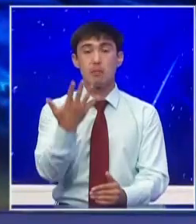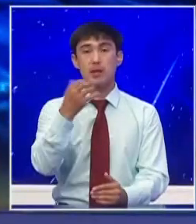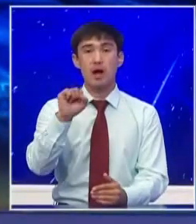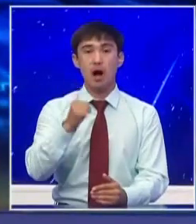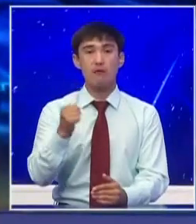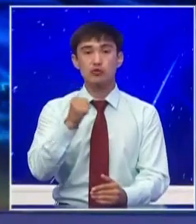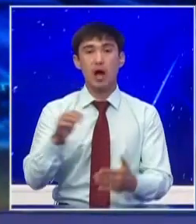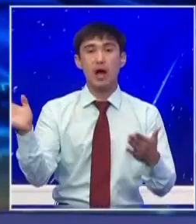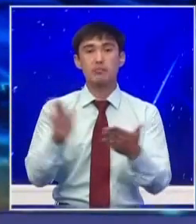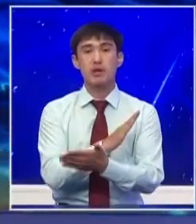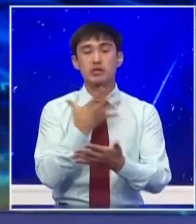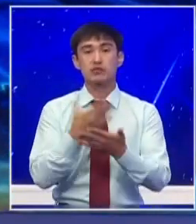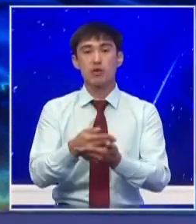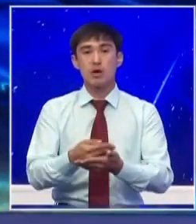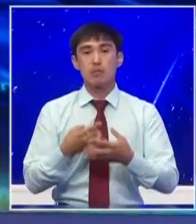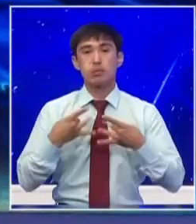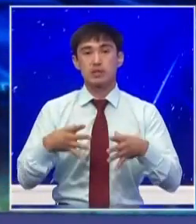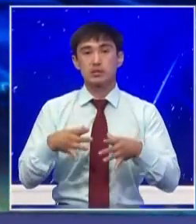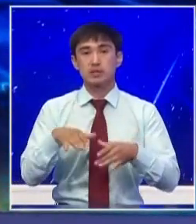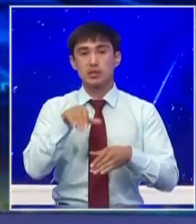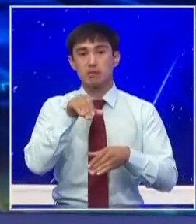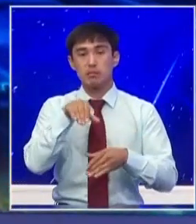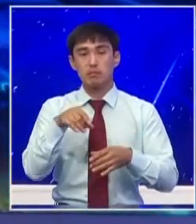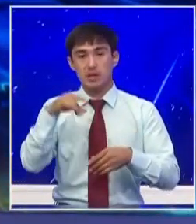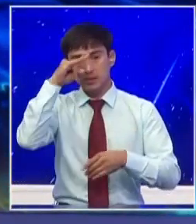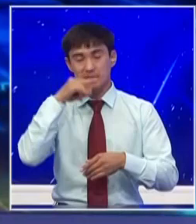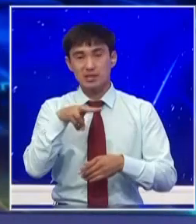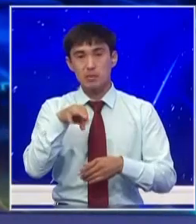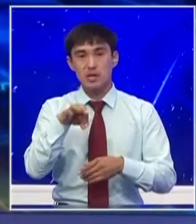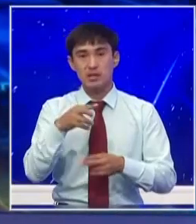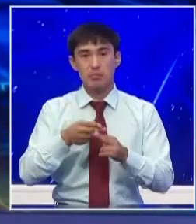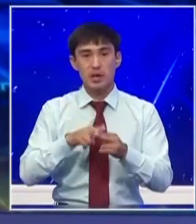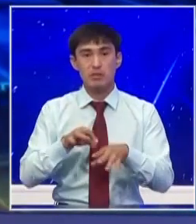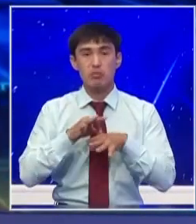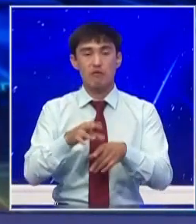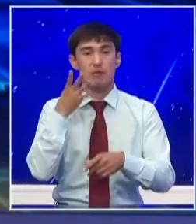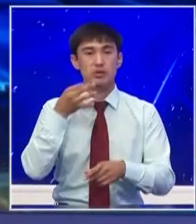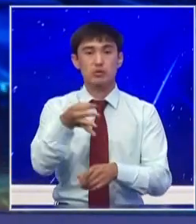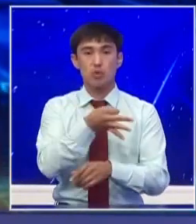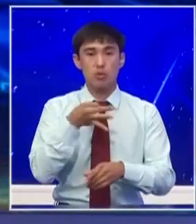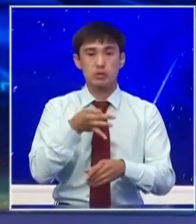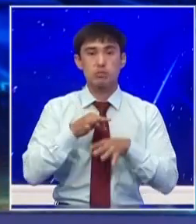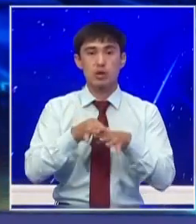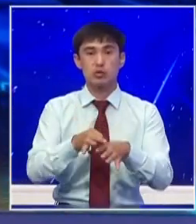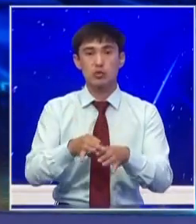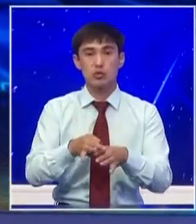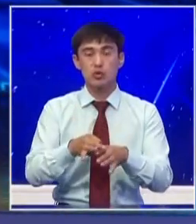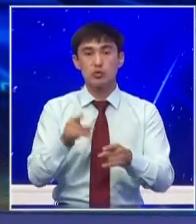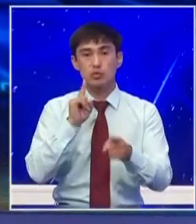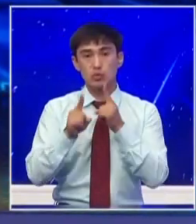Пятого августа отметят свой профессиональный праздник казахстанские медиаторы. По этому поводу в Алматинской области прошел круглый